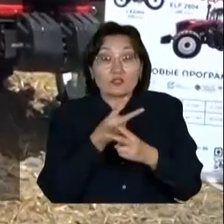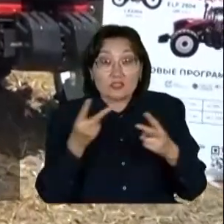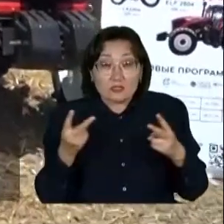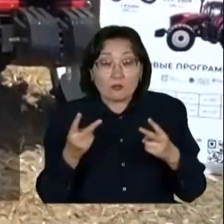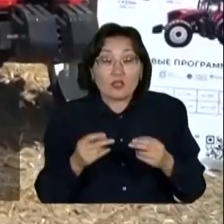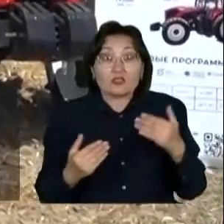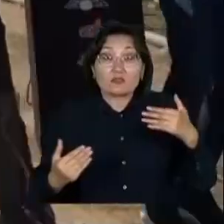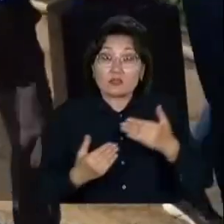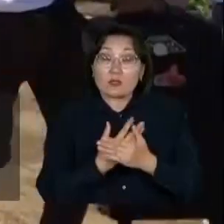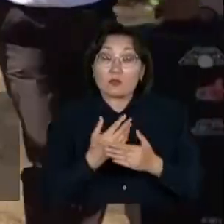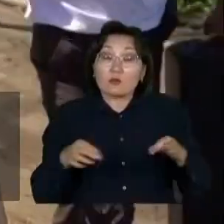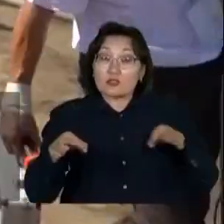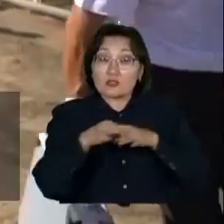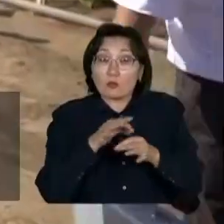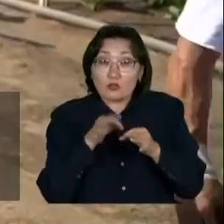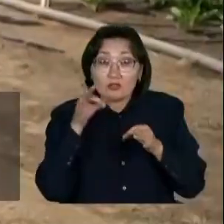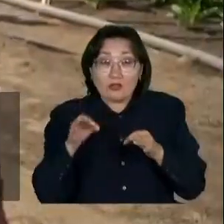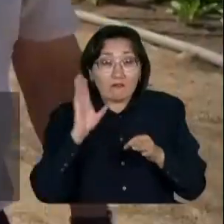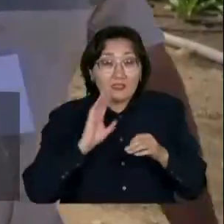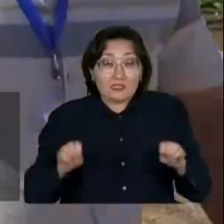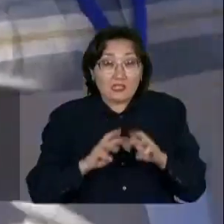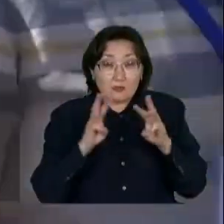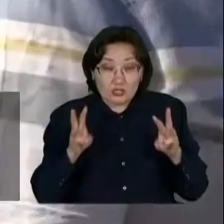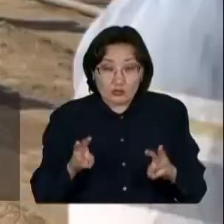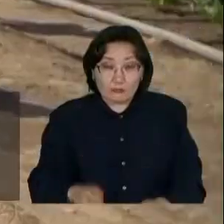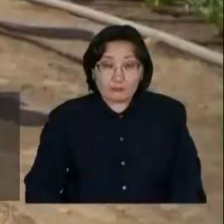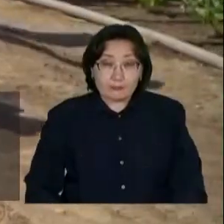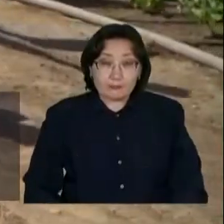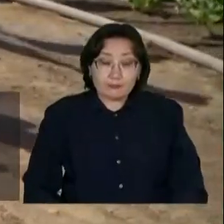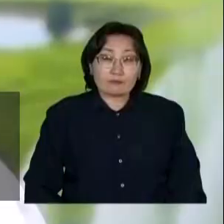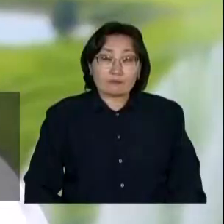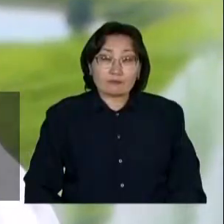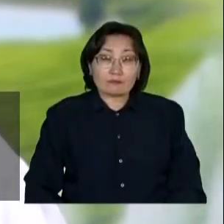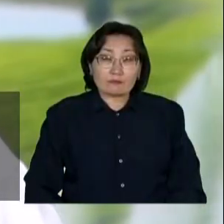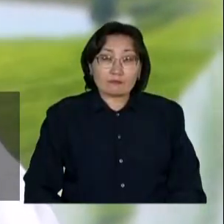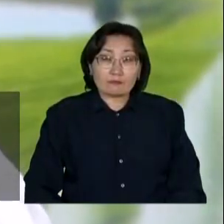с новейшими разработками в области водоснабжения.